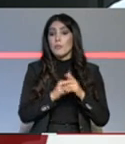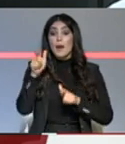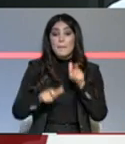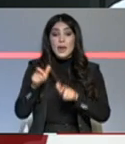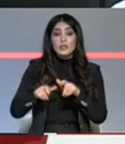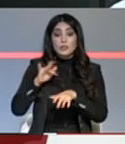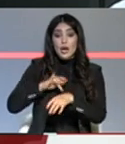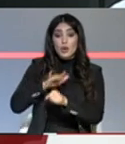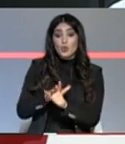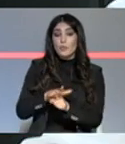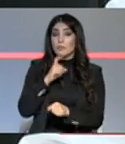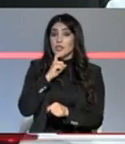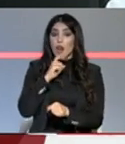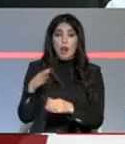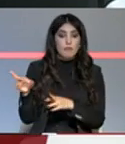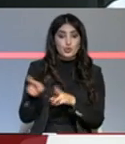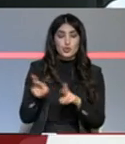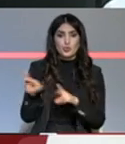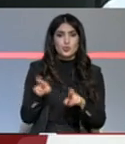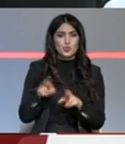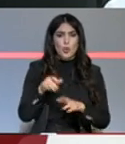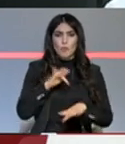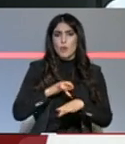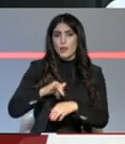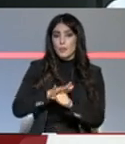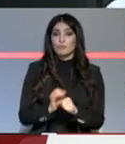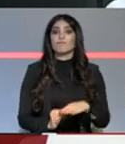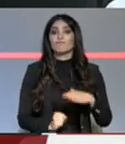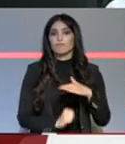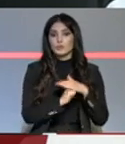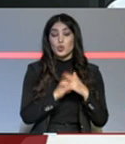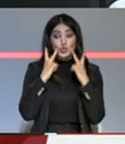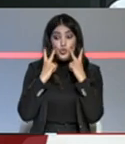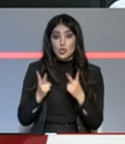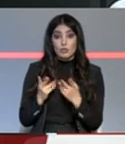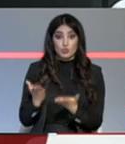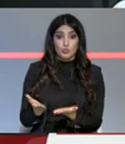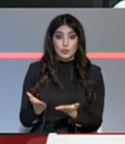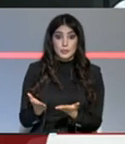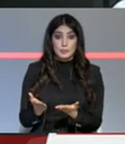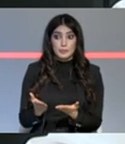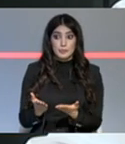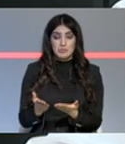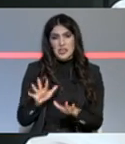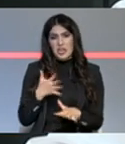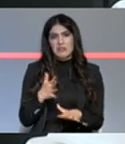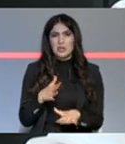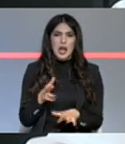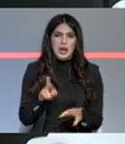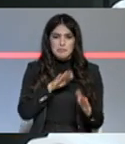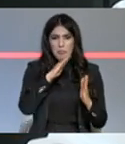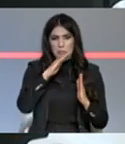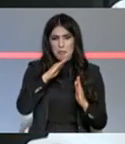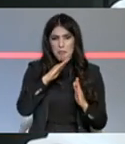عدد امبورتون كبير من المرضى المصابين بالكوفيد، ورجعنا نشوفوا بصفة تقريبا طبيعية